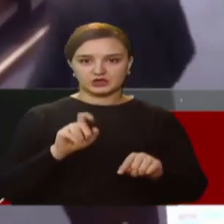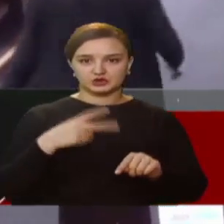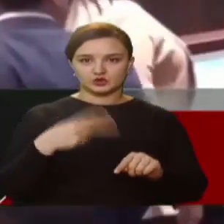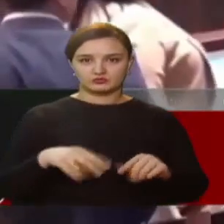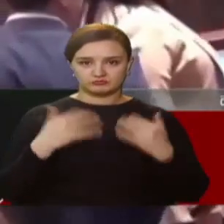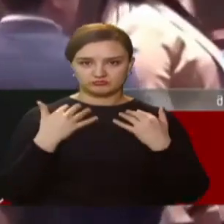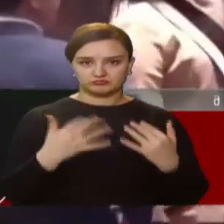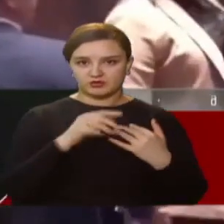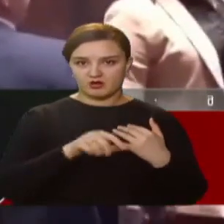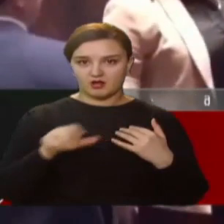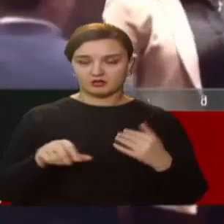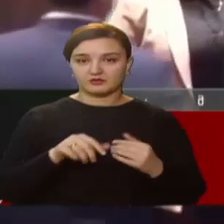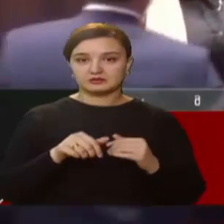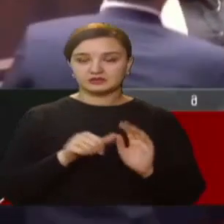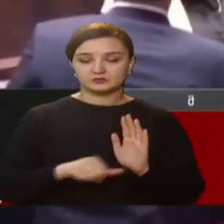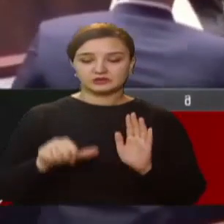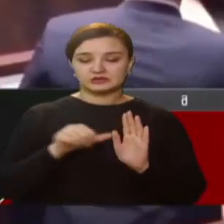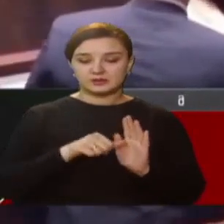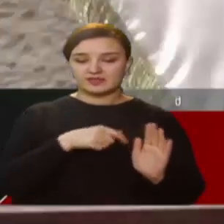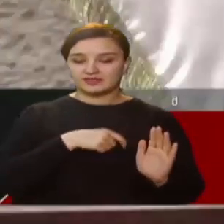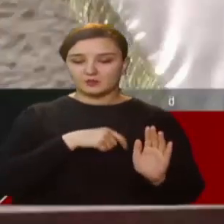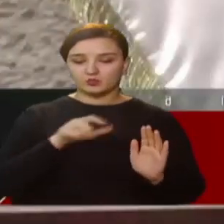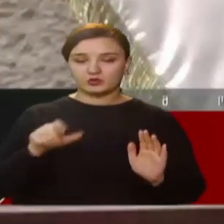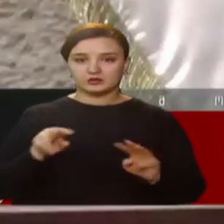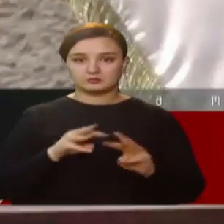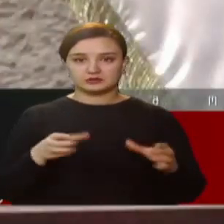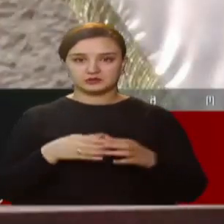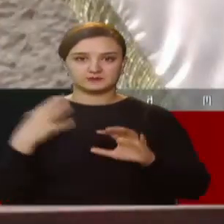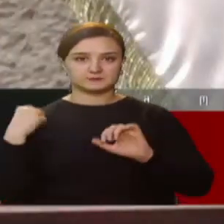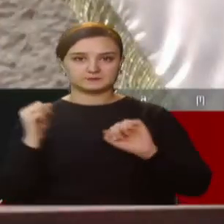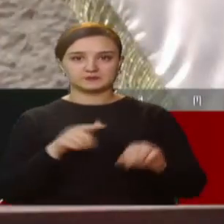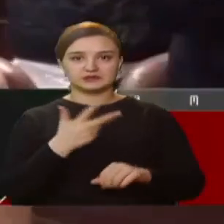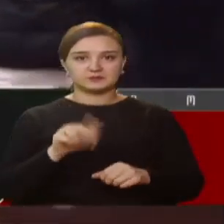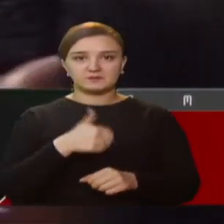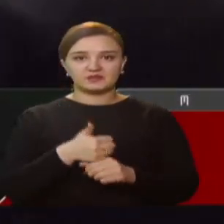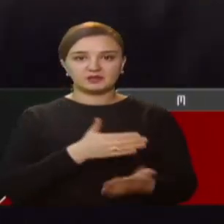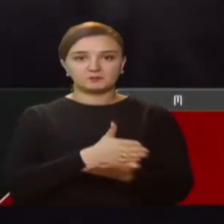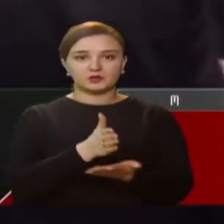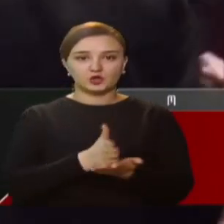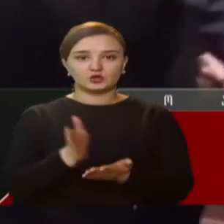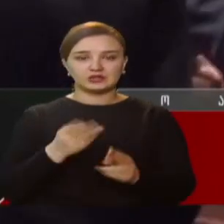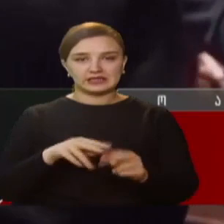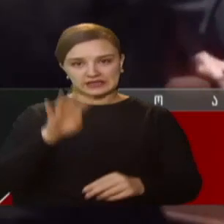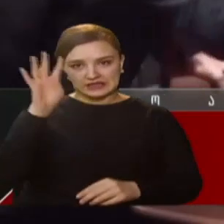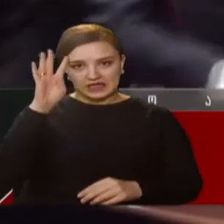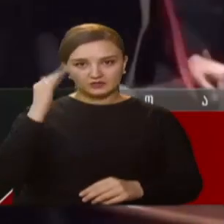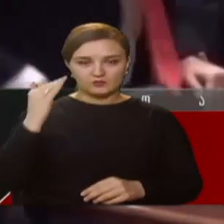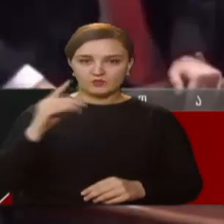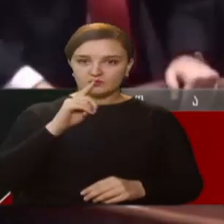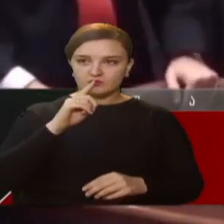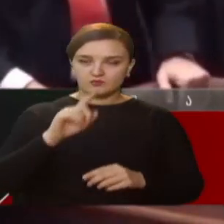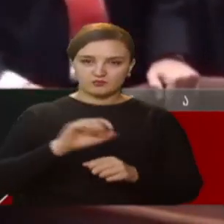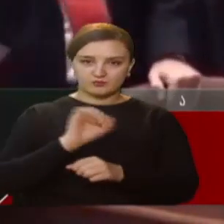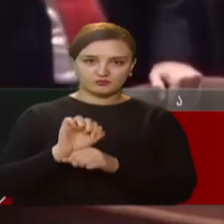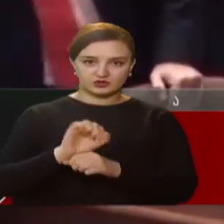მინისტრთა კაბინეტს 63-მა დეპუტატმა დაუჭირა მხარი. ნეთანიაჰუმ სამი მთავარი პრიორიტეტი წარადგინა, ესენია: ირანის ბირთვული პროგრამის